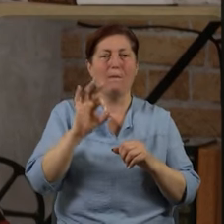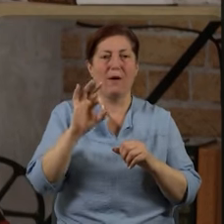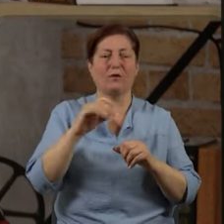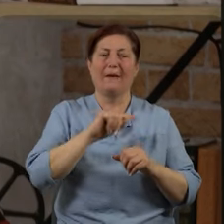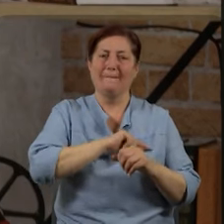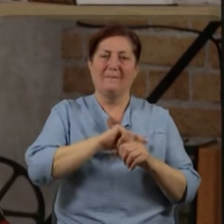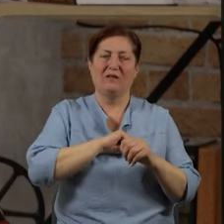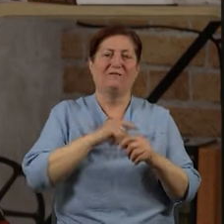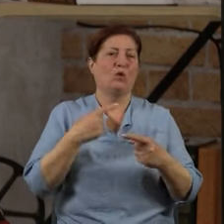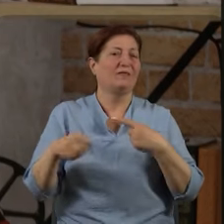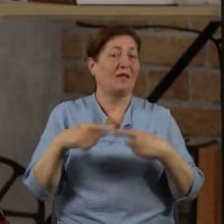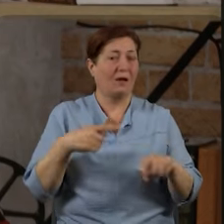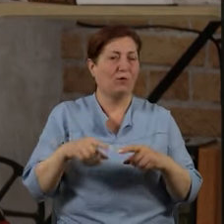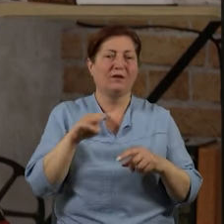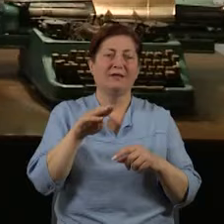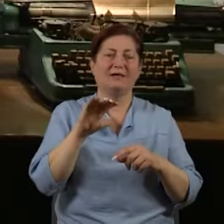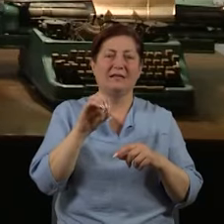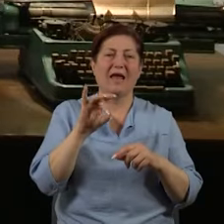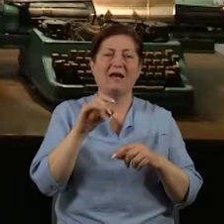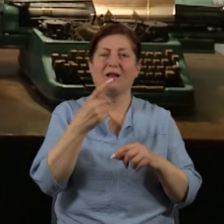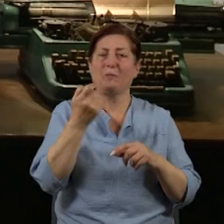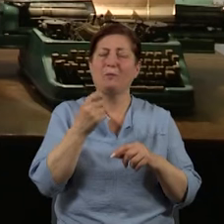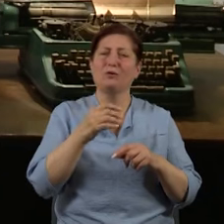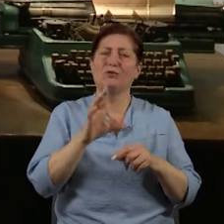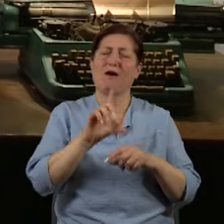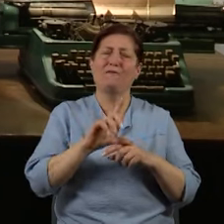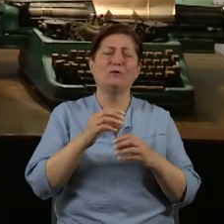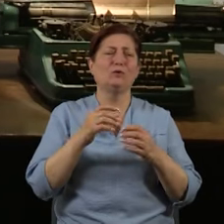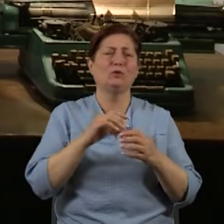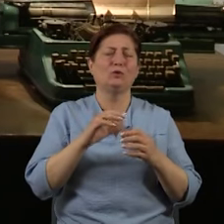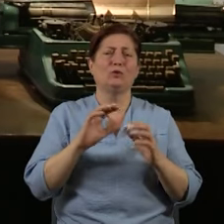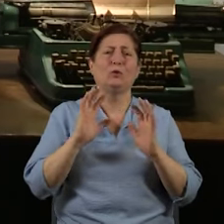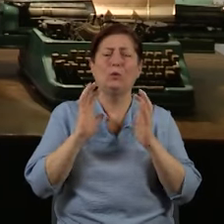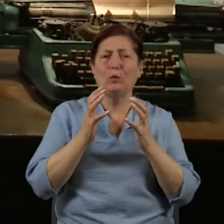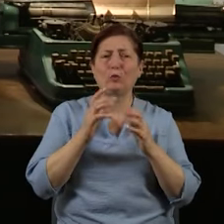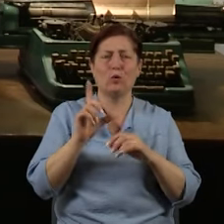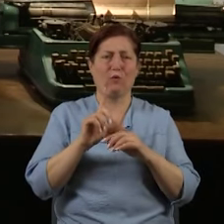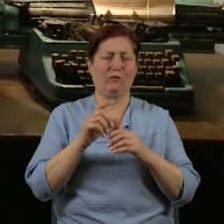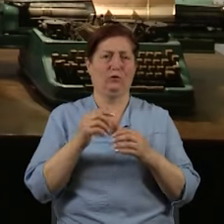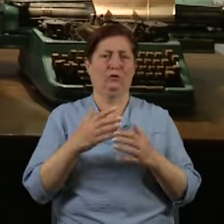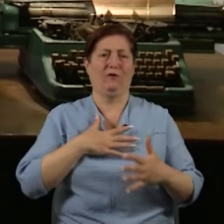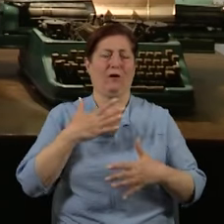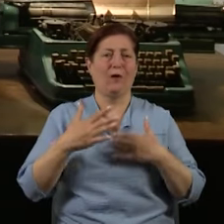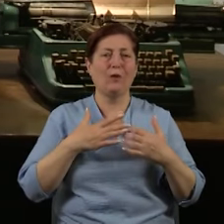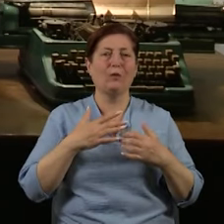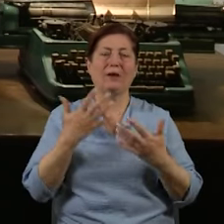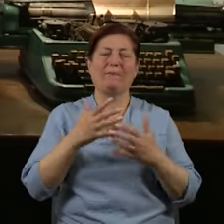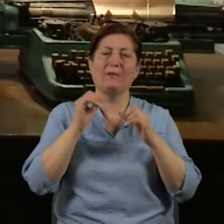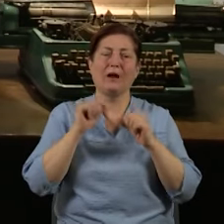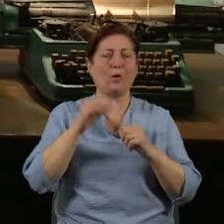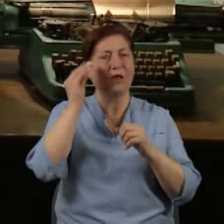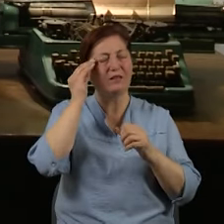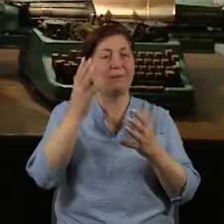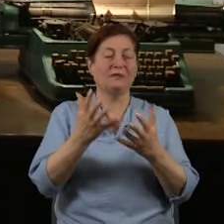այն ամենայնի, որ նաև Տերյանը շատ ավելի քնարական, շատ ավելի զուտ, Չարենցը շատ ավելի հախուռն, եւ երբեմն կարելի է